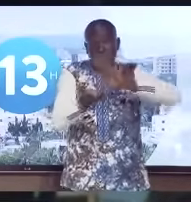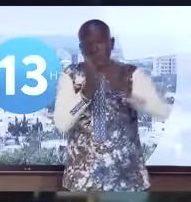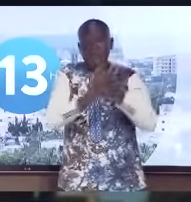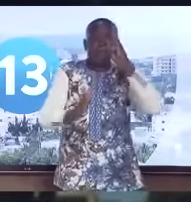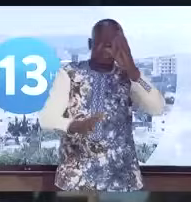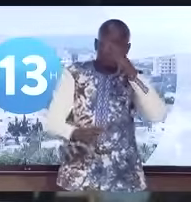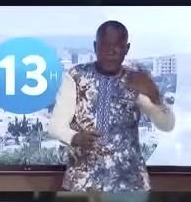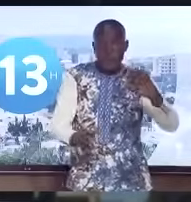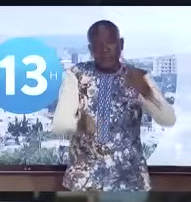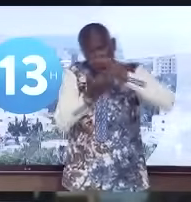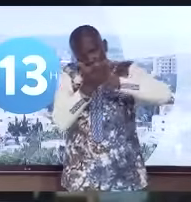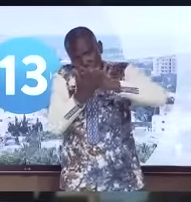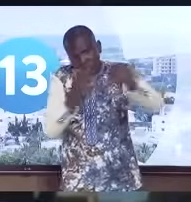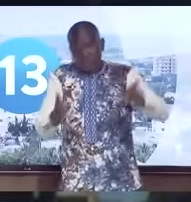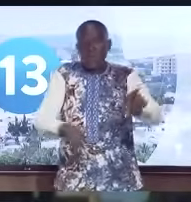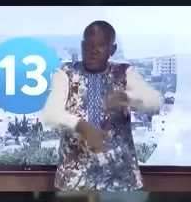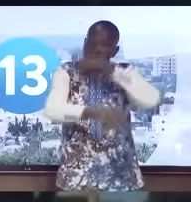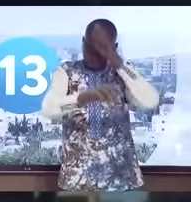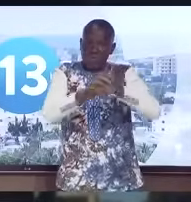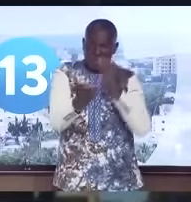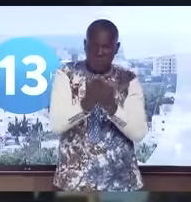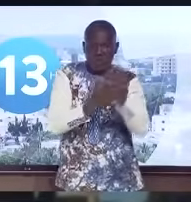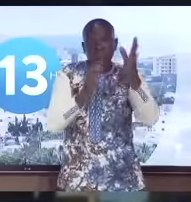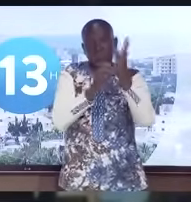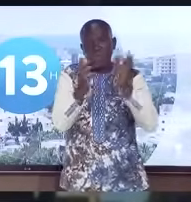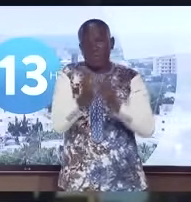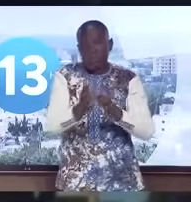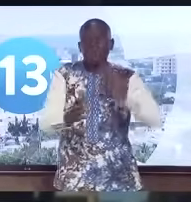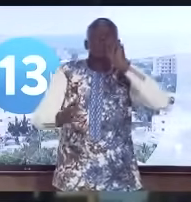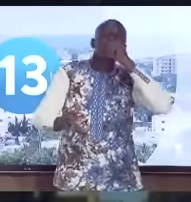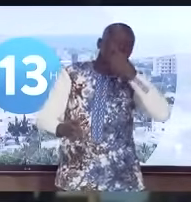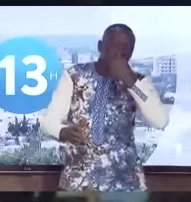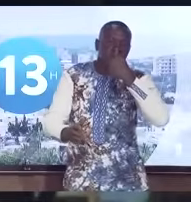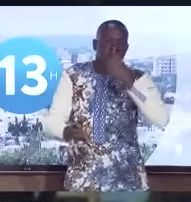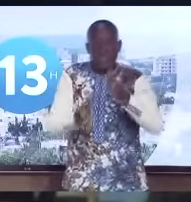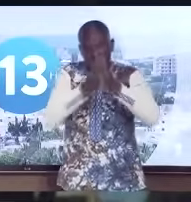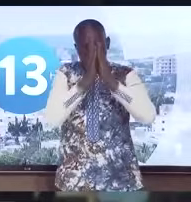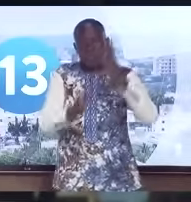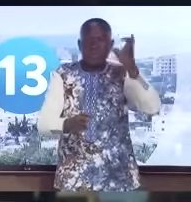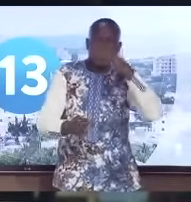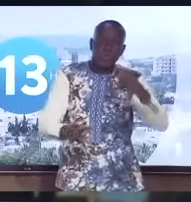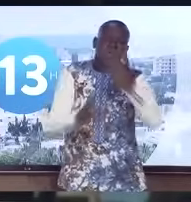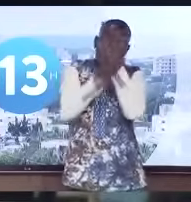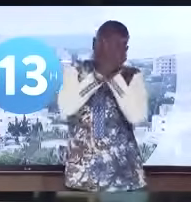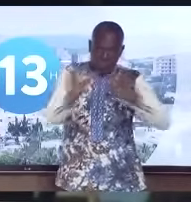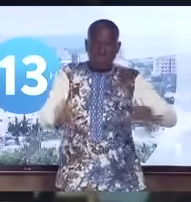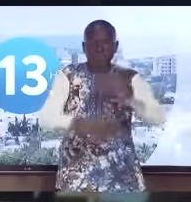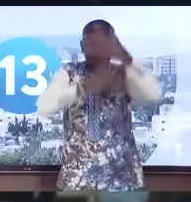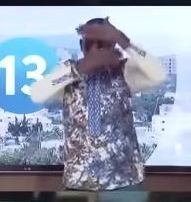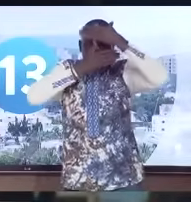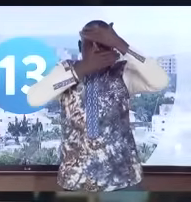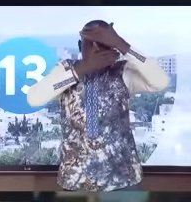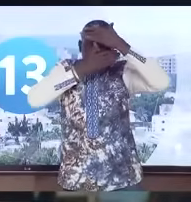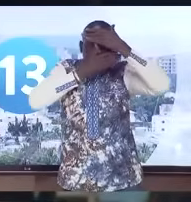Burkina. Une semaine durant, les fidèles chrétiens ont jeûné et prié pour un Burkina délivré de l'hydre terroriste.